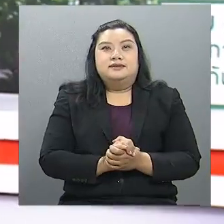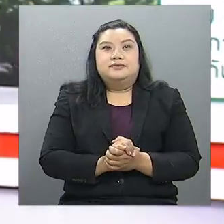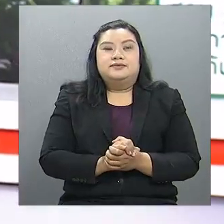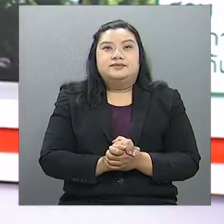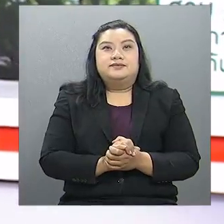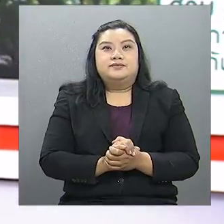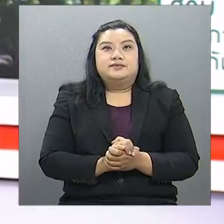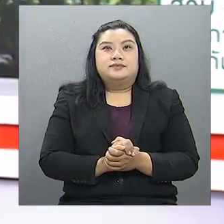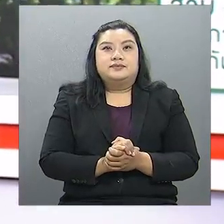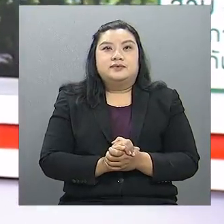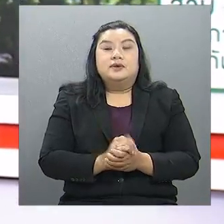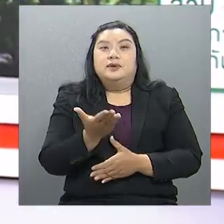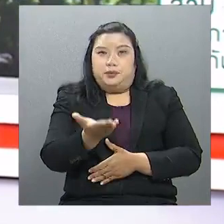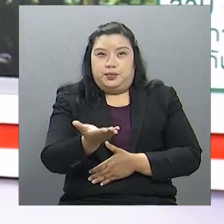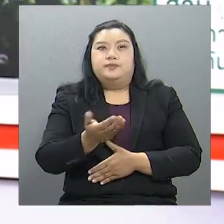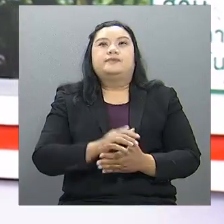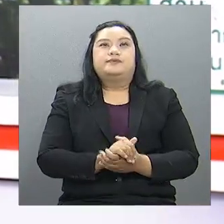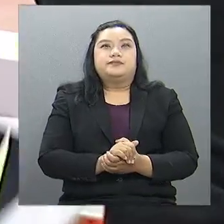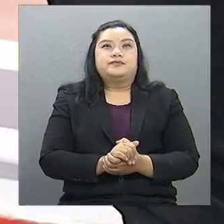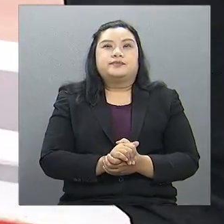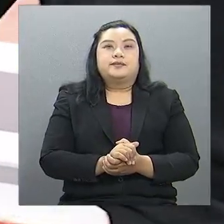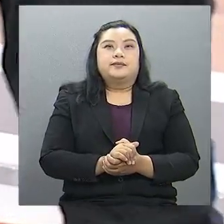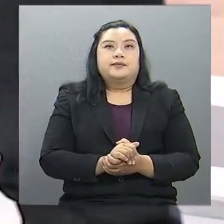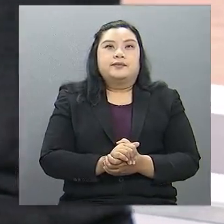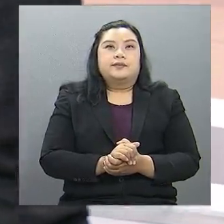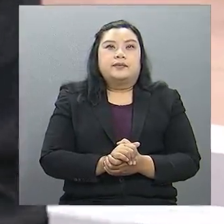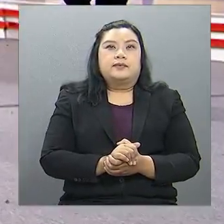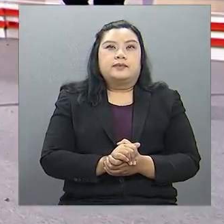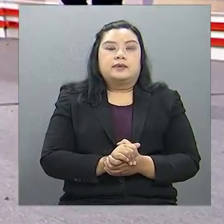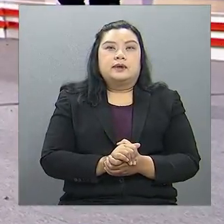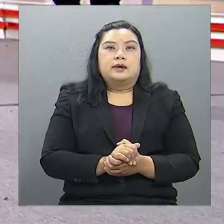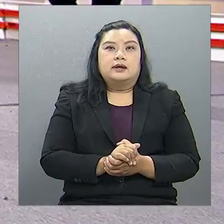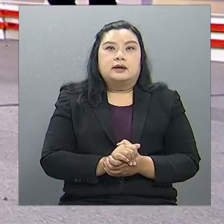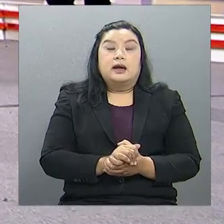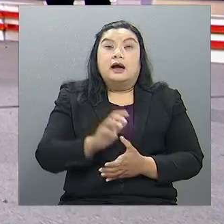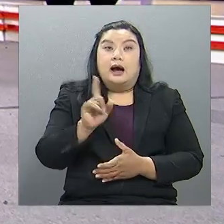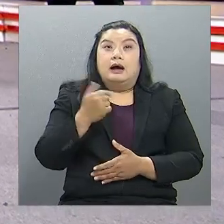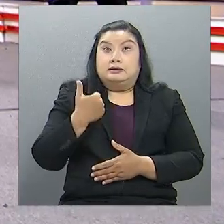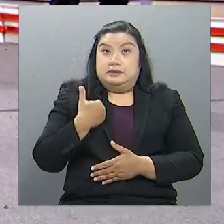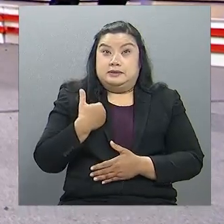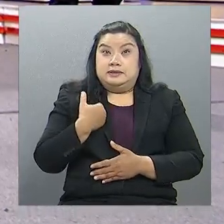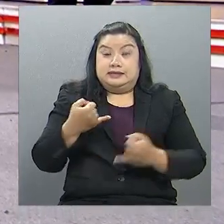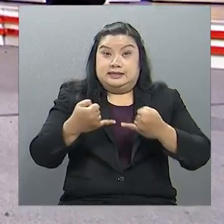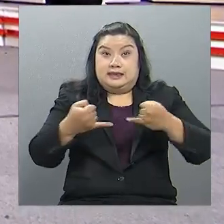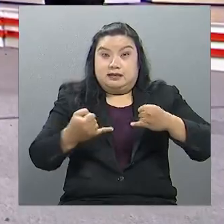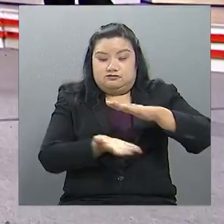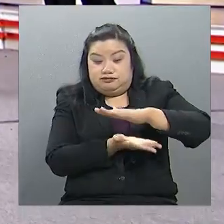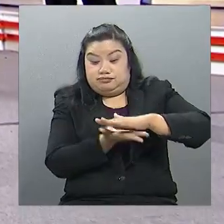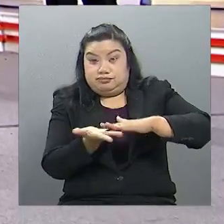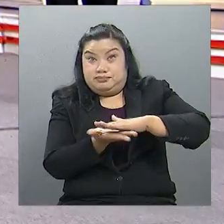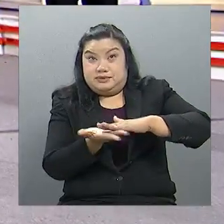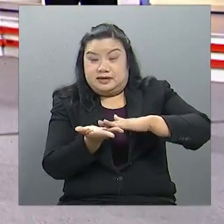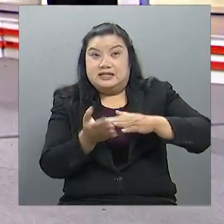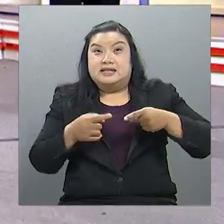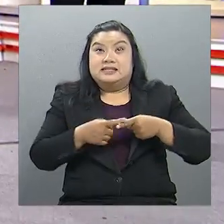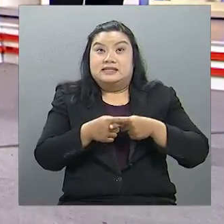งกวเตียงทีี้คนที่มีอาการพวกเยื้พัพืชอัเสพหออาการเจ็มัจะมีความเป ticker